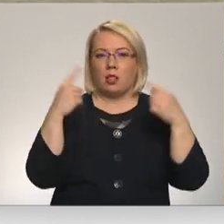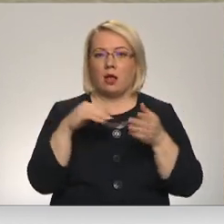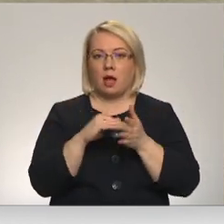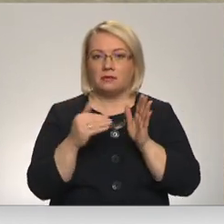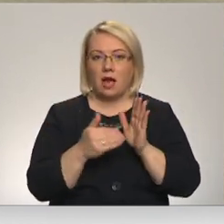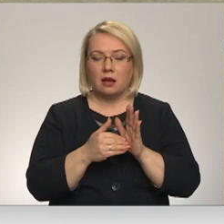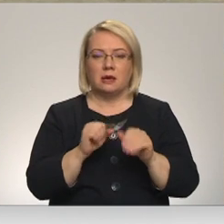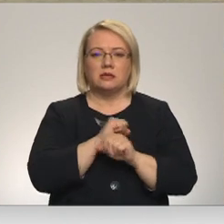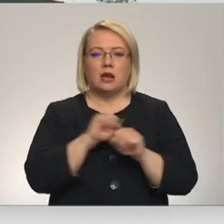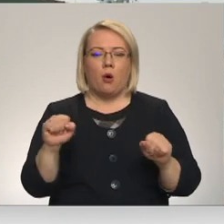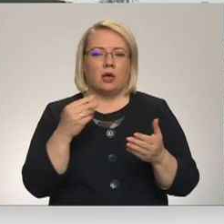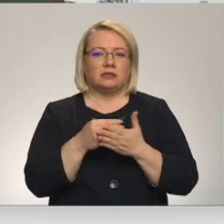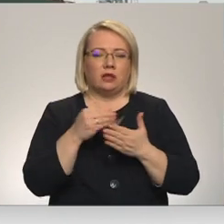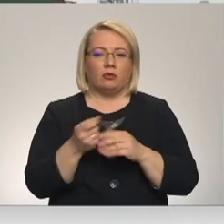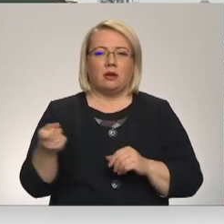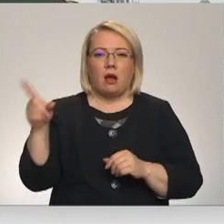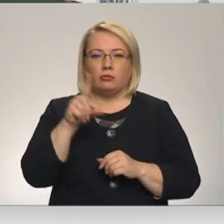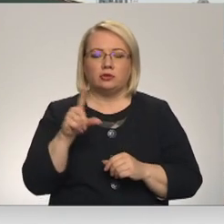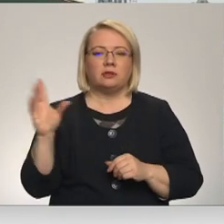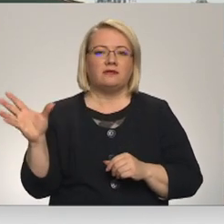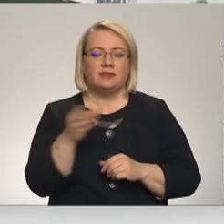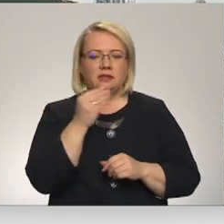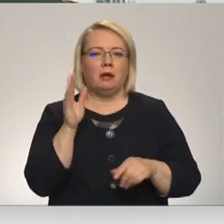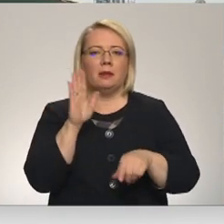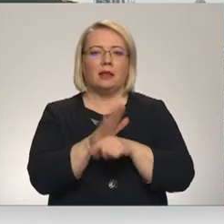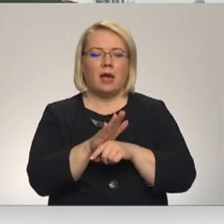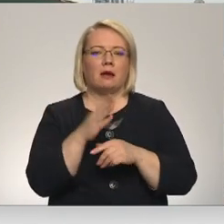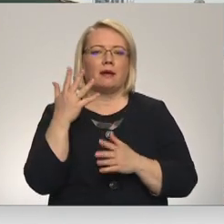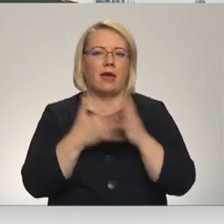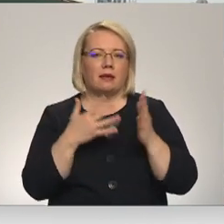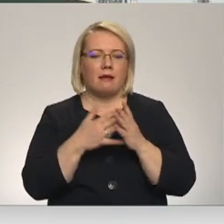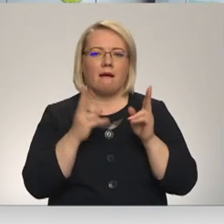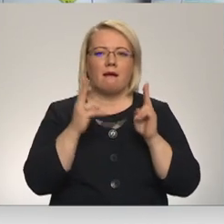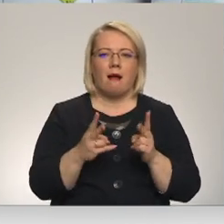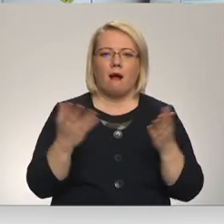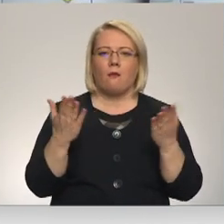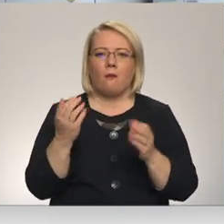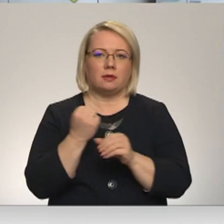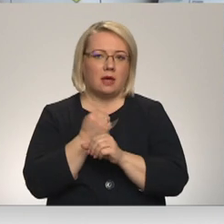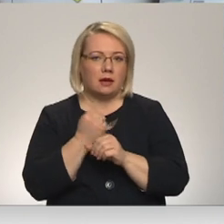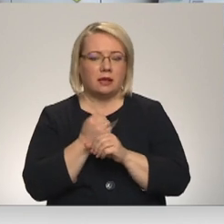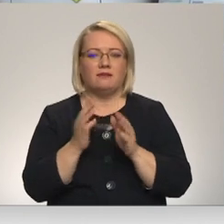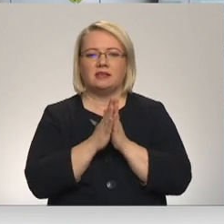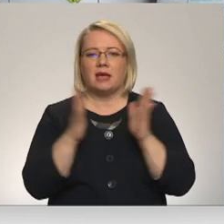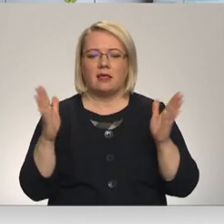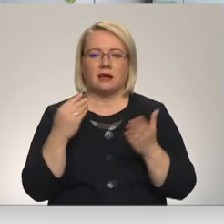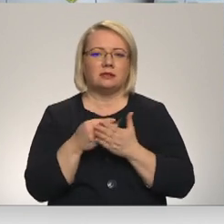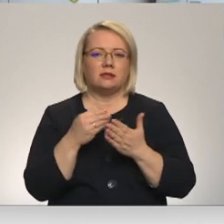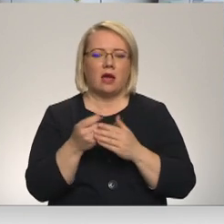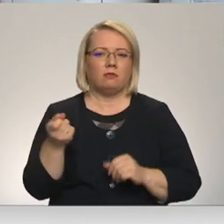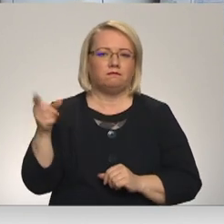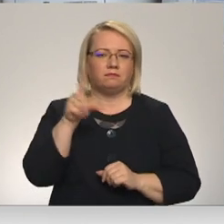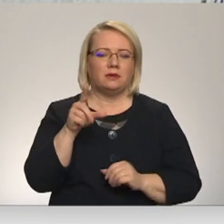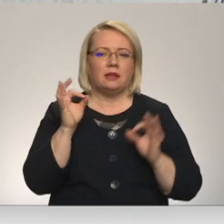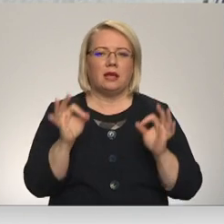apstākļiem. Straujais cenu kāpums praktiski visam, gan liekot krietni rēķināt, ko un kā darīt. Vislielākais cenu kāpums sot minerālu